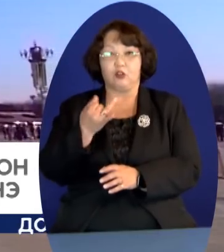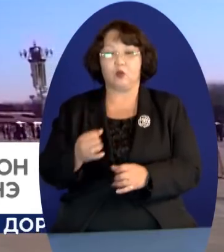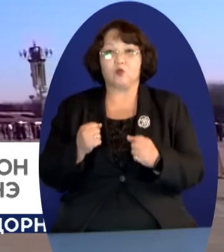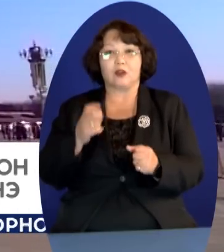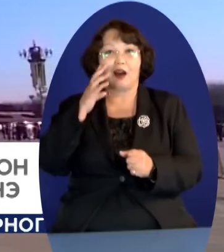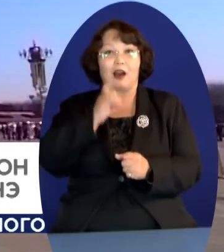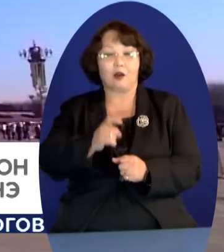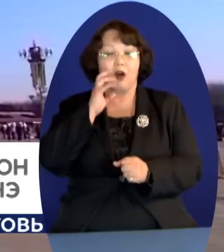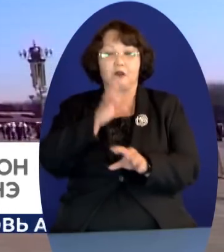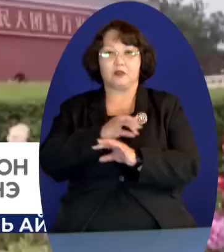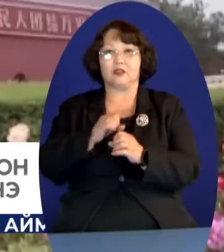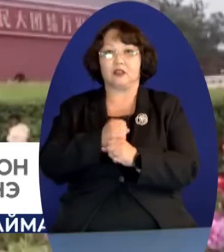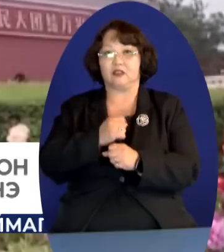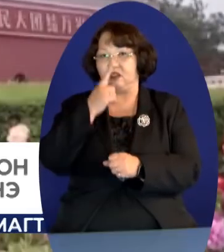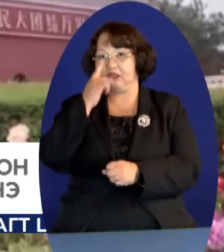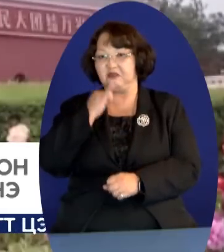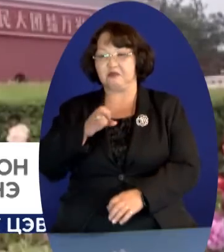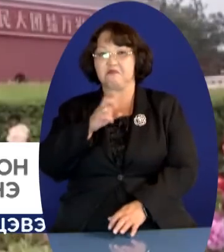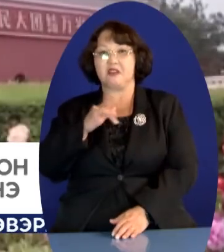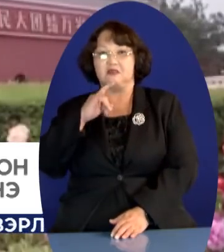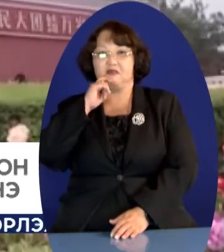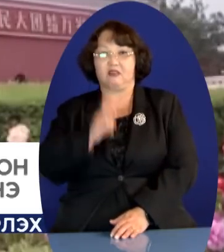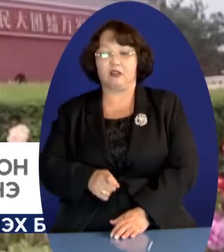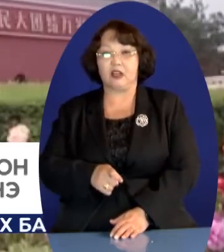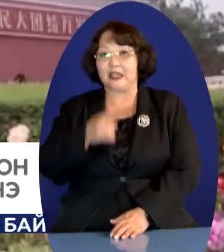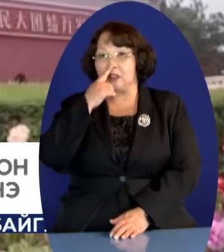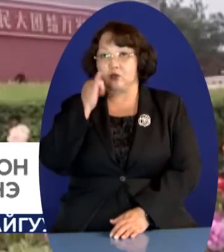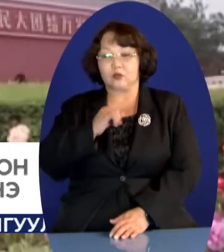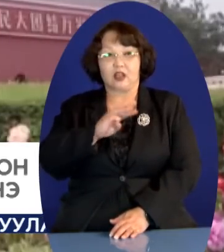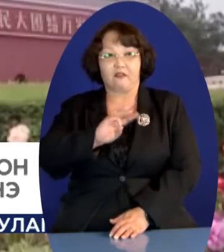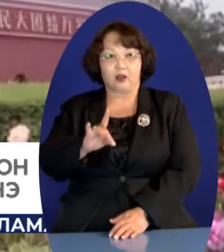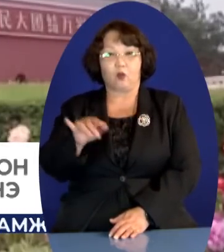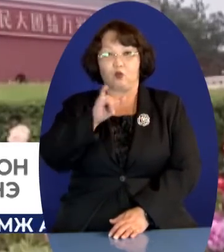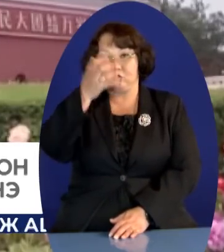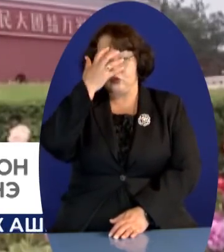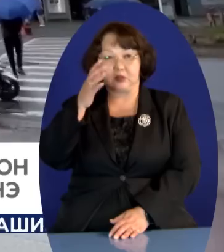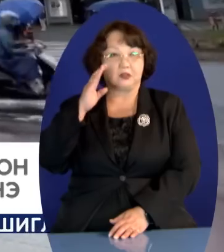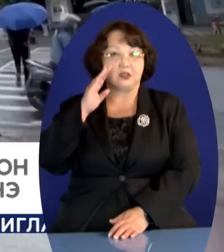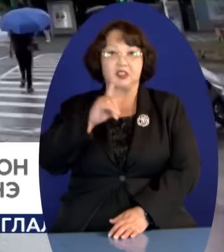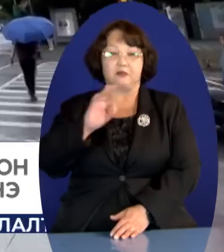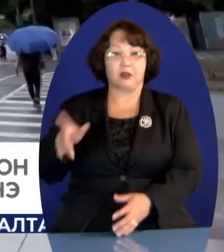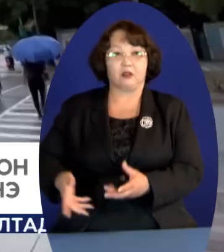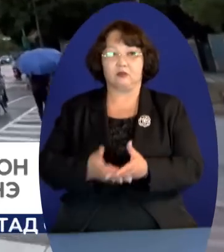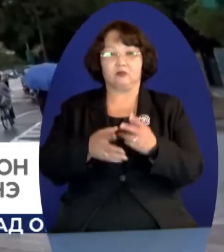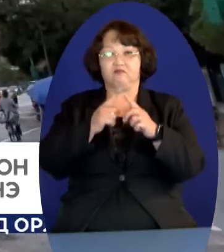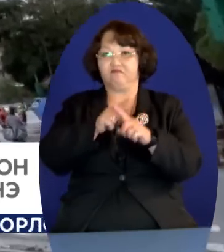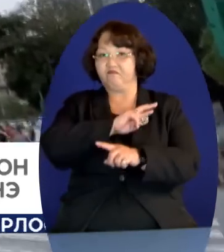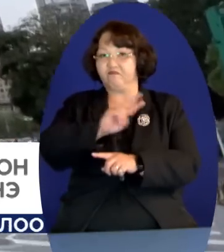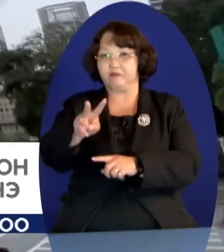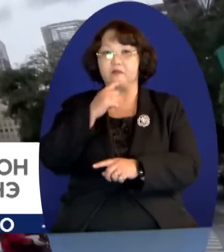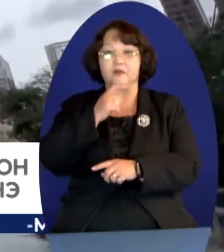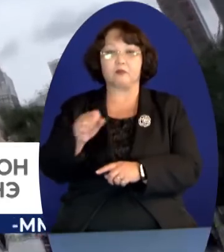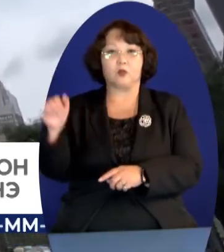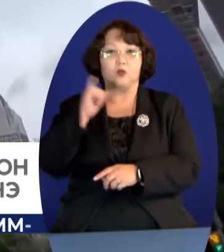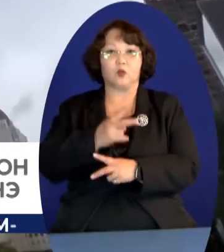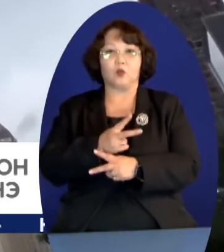авах болно гэдгээ Бээжин анхааруулжээ. За Хятад нь Тайваныг улс төр зэр зевсгээр дэмжихийг эрс эсэргүүцдэг. Тиймээс Америкийн талаас